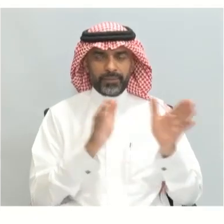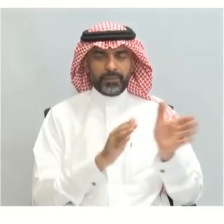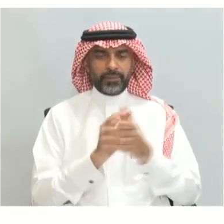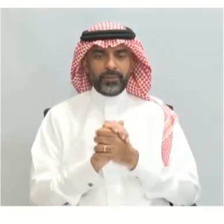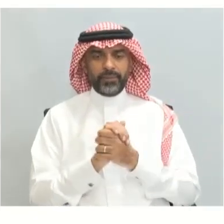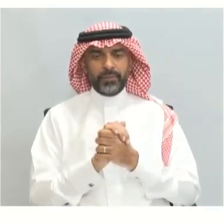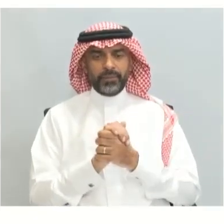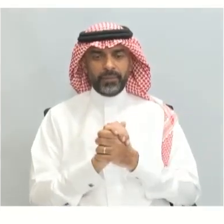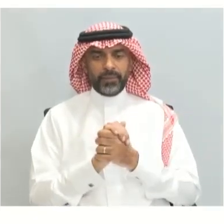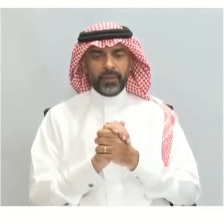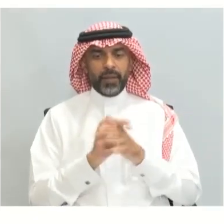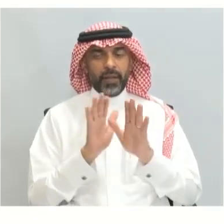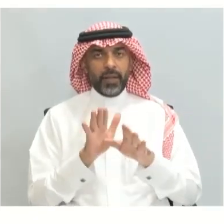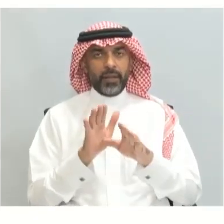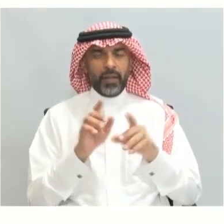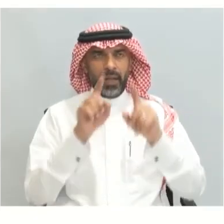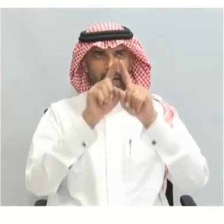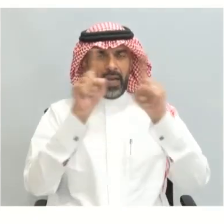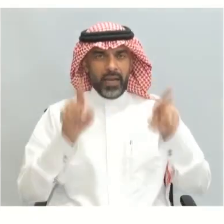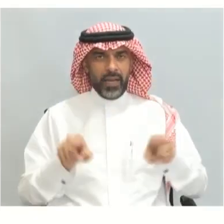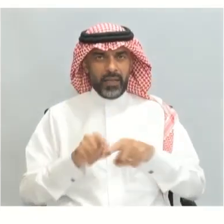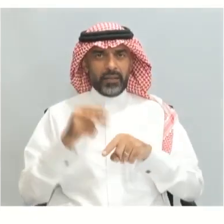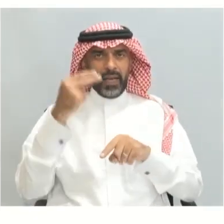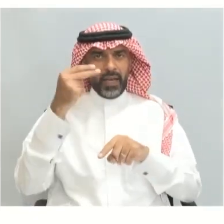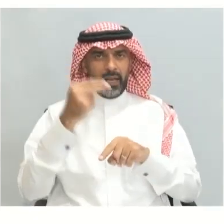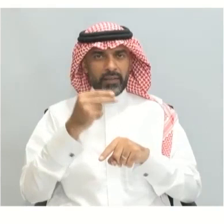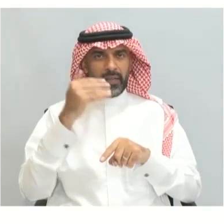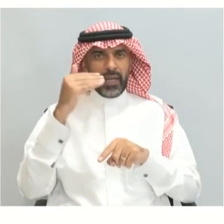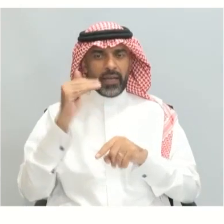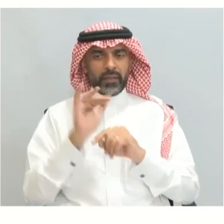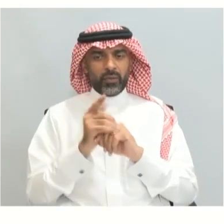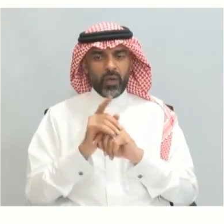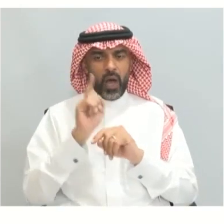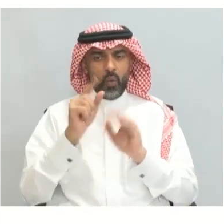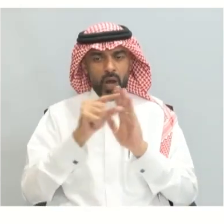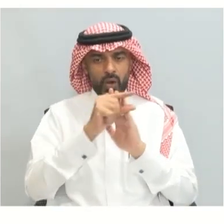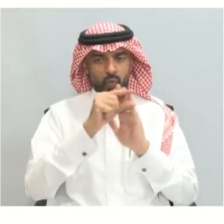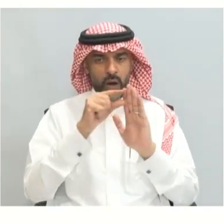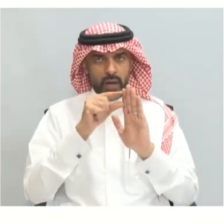الطبيعه اذا ابنائي عناصر الخريطه هي كالتالي عنوان